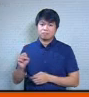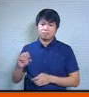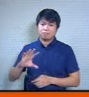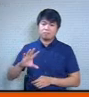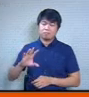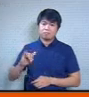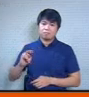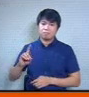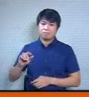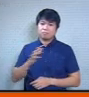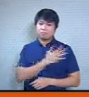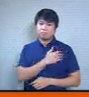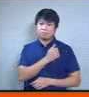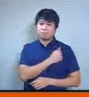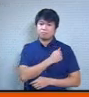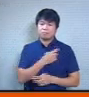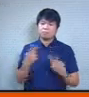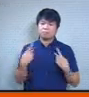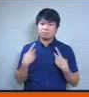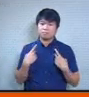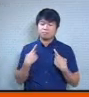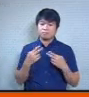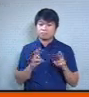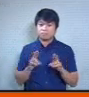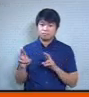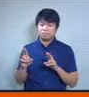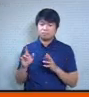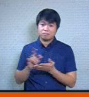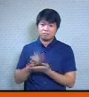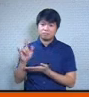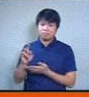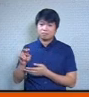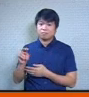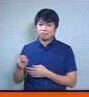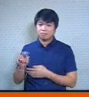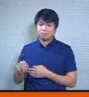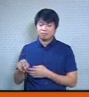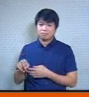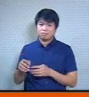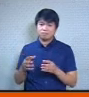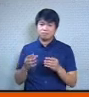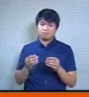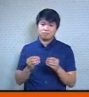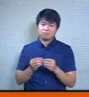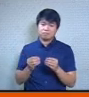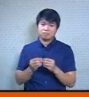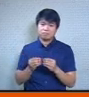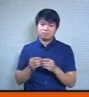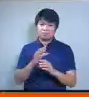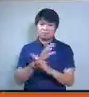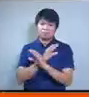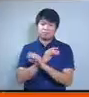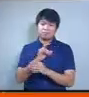mga flights. Meron kaming hinahanda na mga replacement flights na kailangan, lalong-lalo na yung mga canceled the